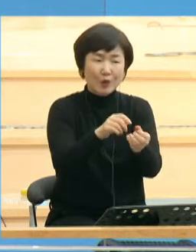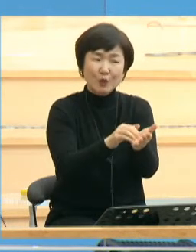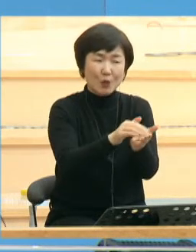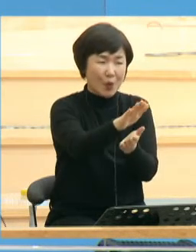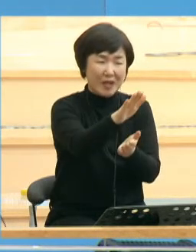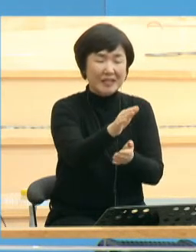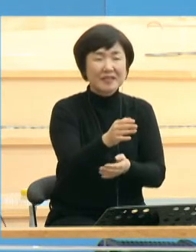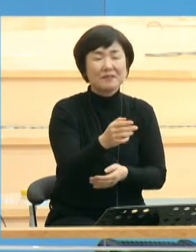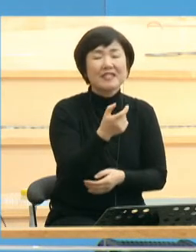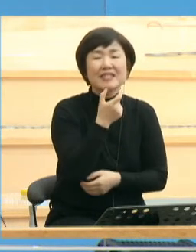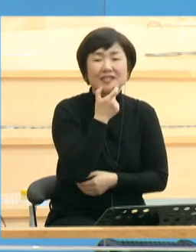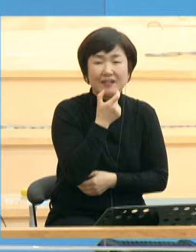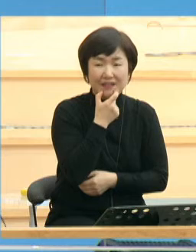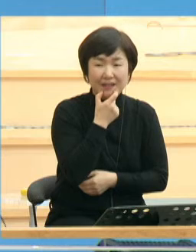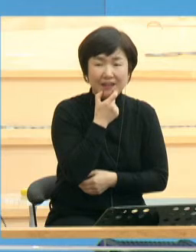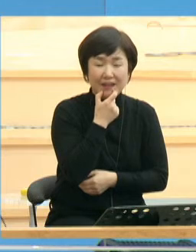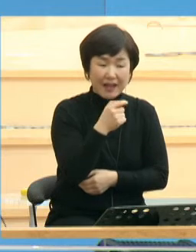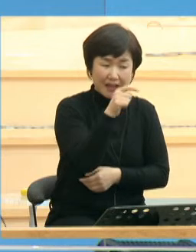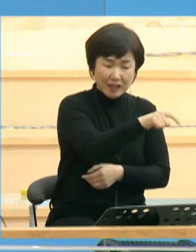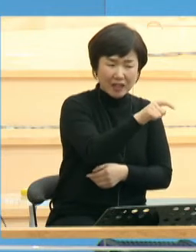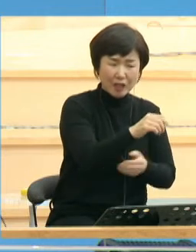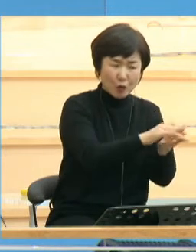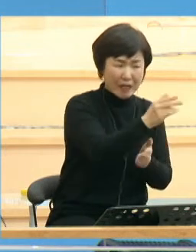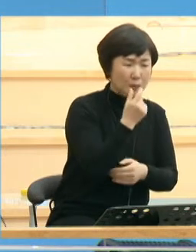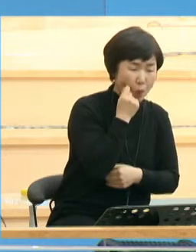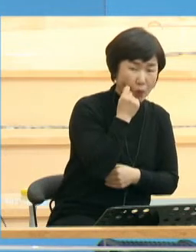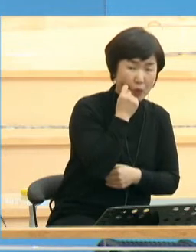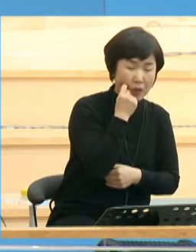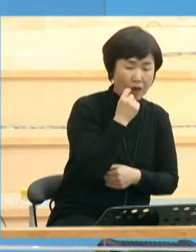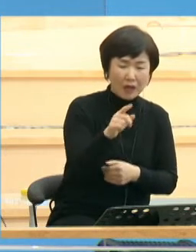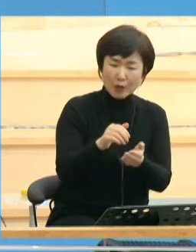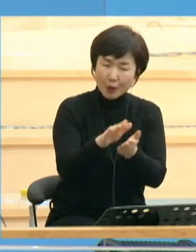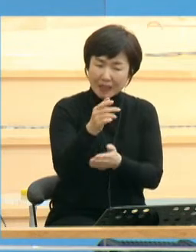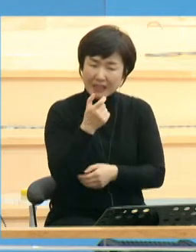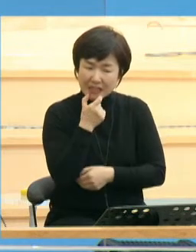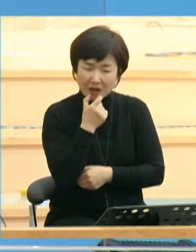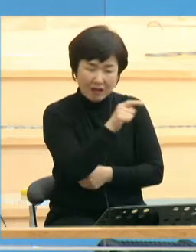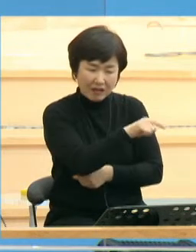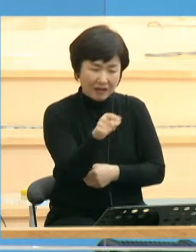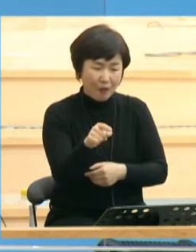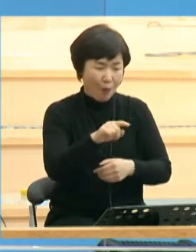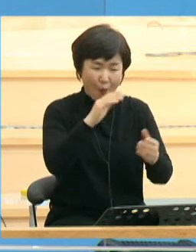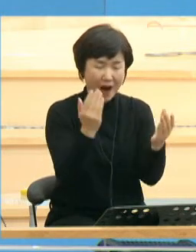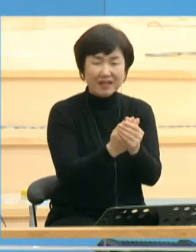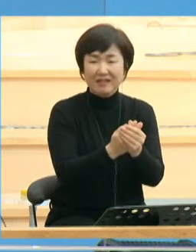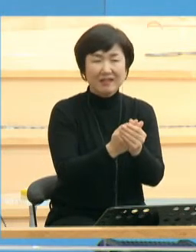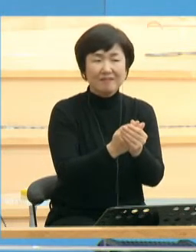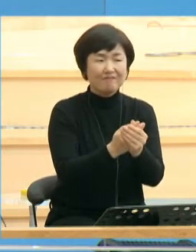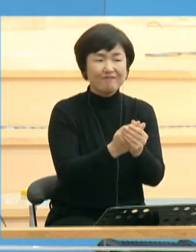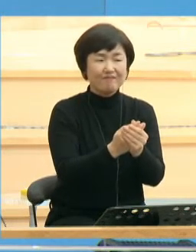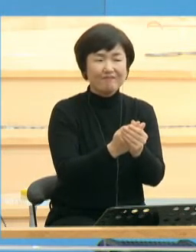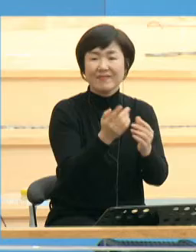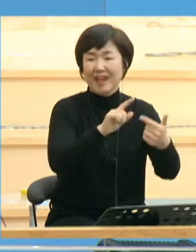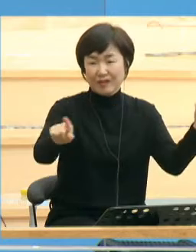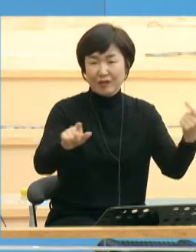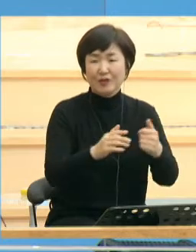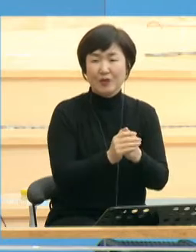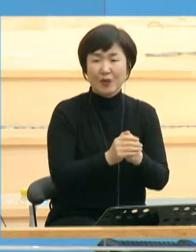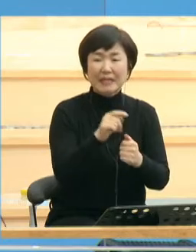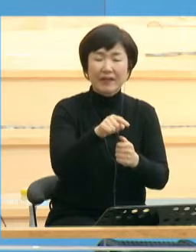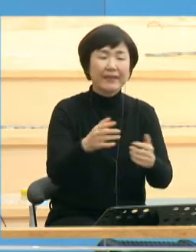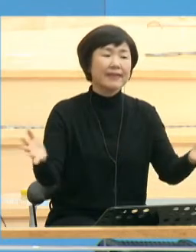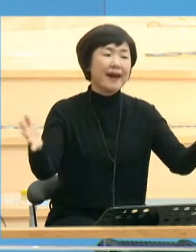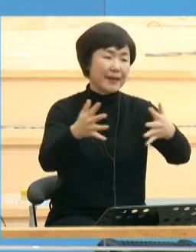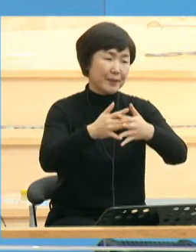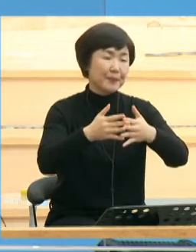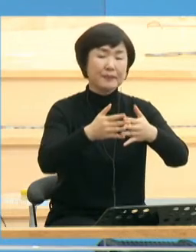여러분 쫓아낼 수 없는 것과 쫓아내지 않는 것은 하늘과 땅 차이 음 명백한 뭐예요 타이어 b 줘